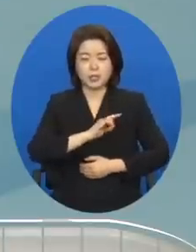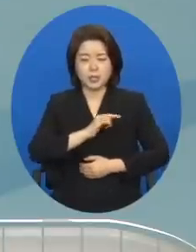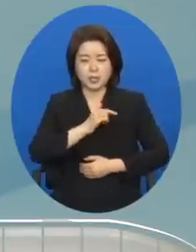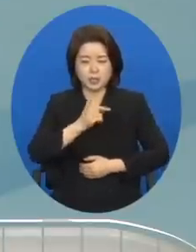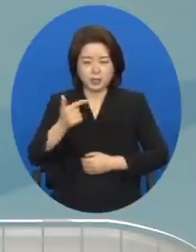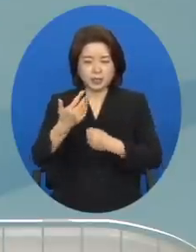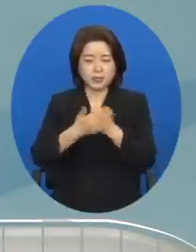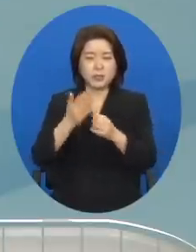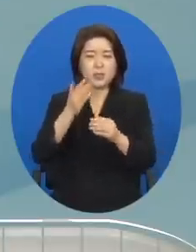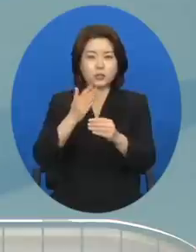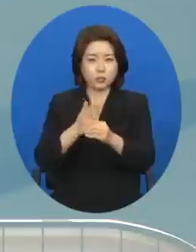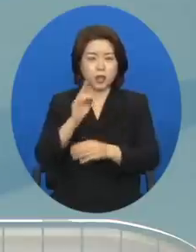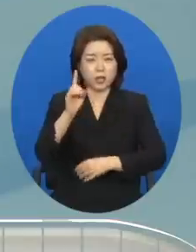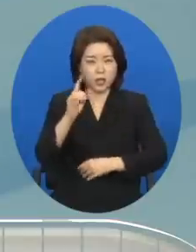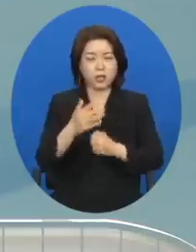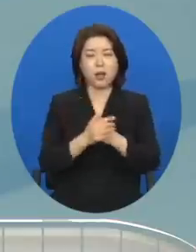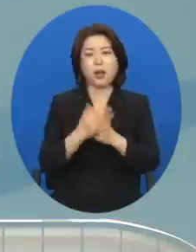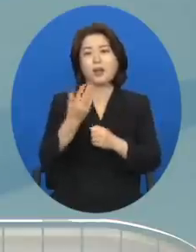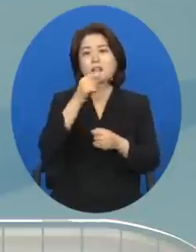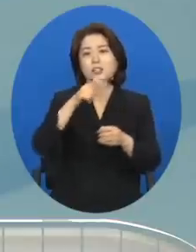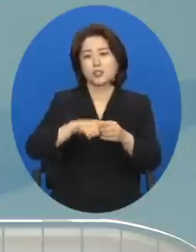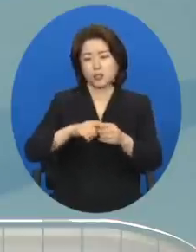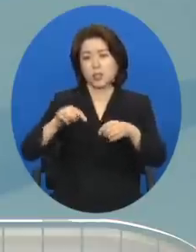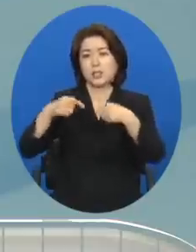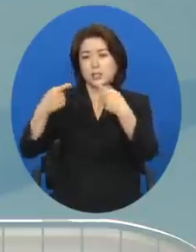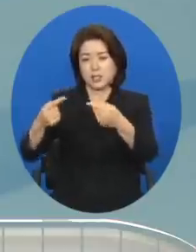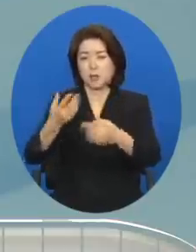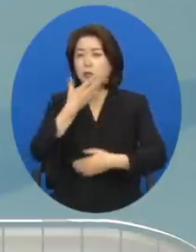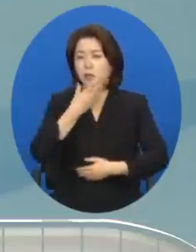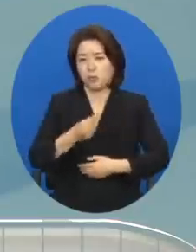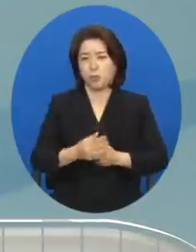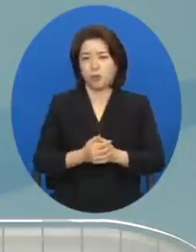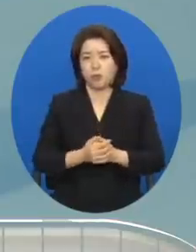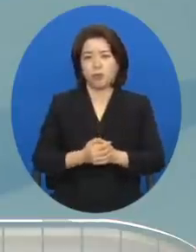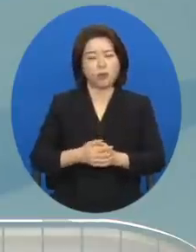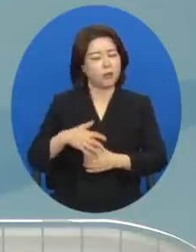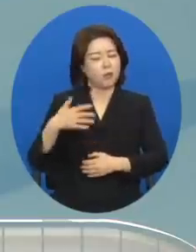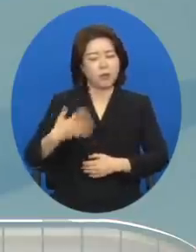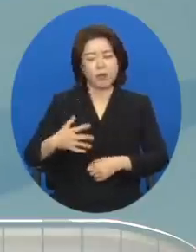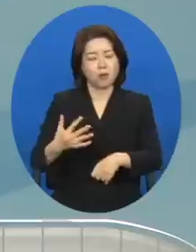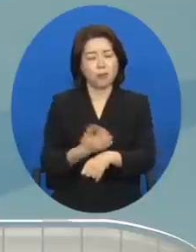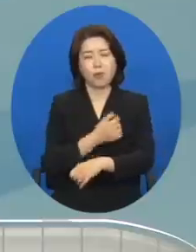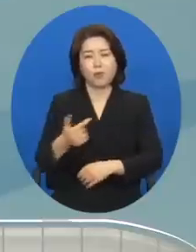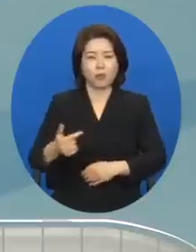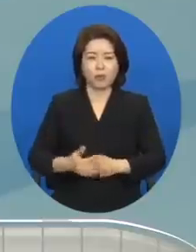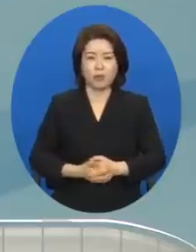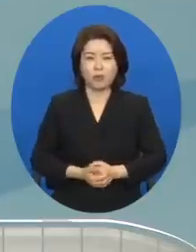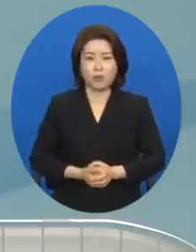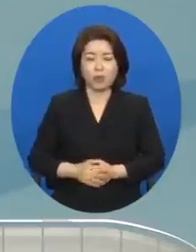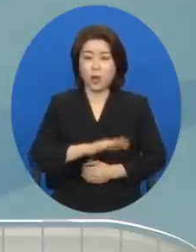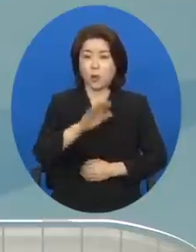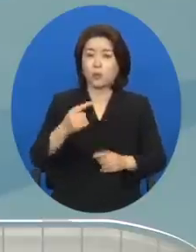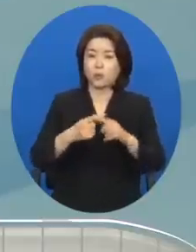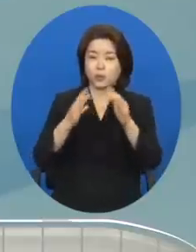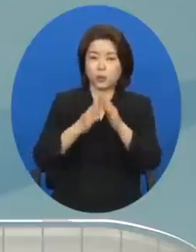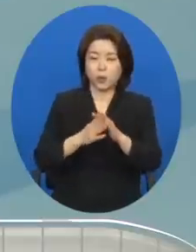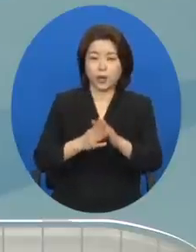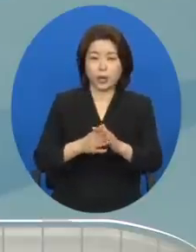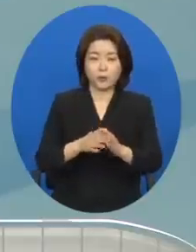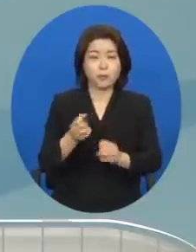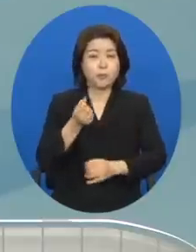은혜예요. 성찬식에 참여하는 복은 말할 수 없는 복이에요. 그래서 우리 교회에서는 매월 첫째